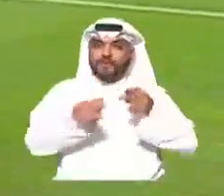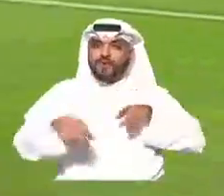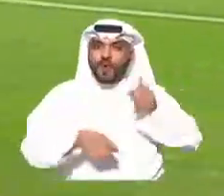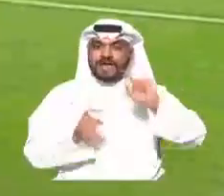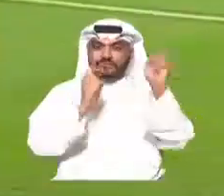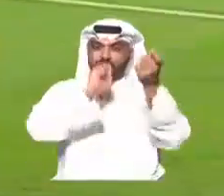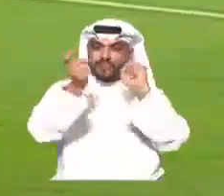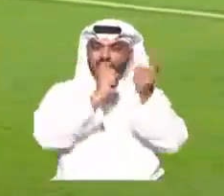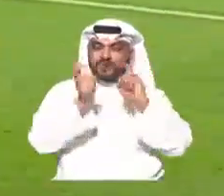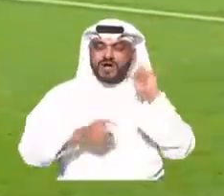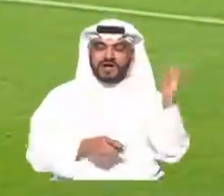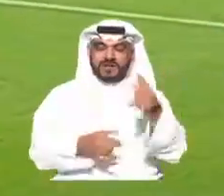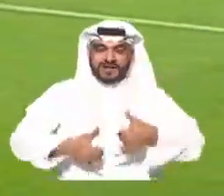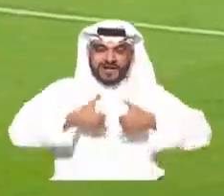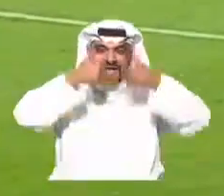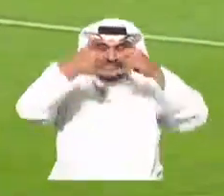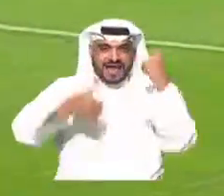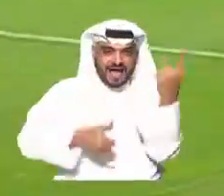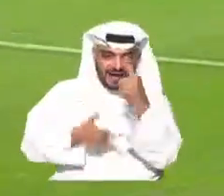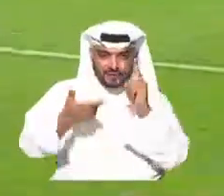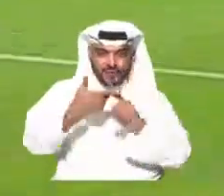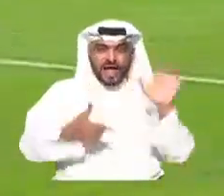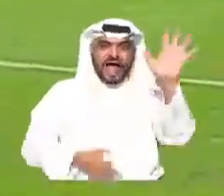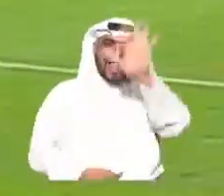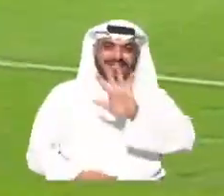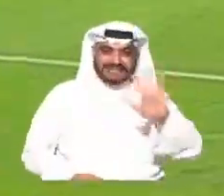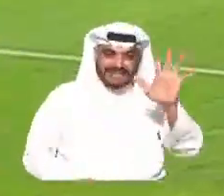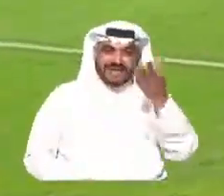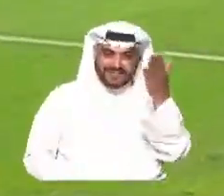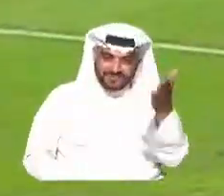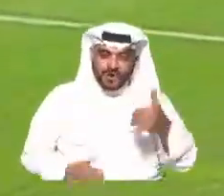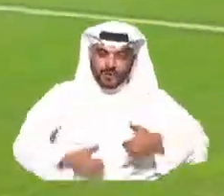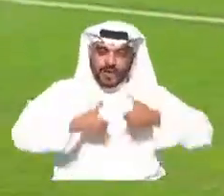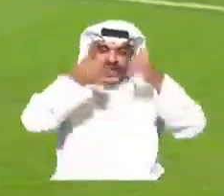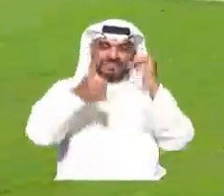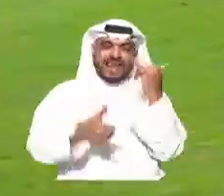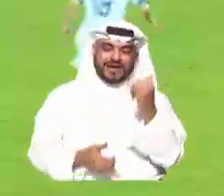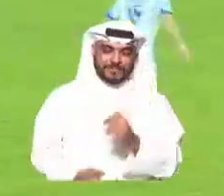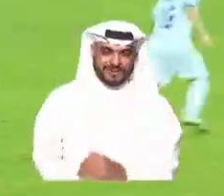مشتركة لكأس العالم وكأس آسيا والدور التمهيدي لبطولة كأس العرب.